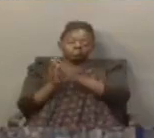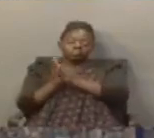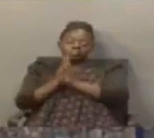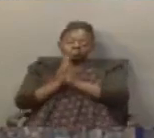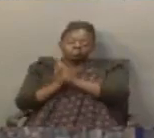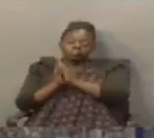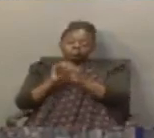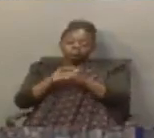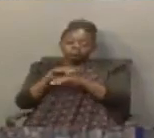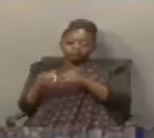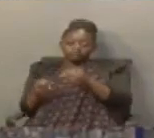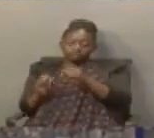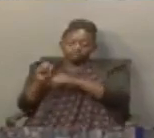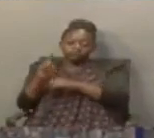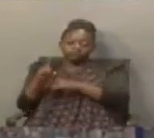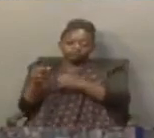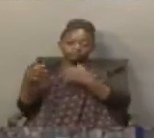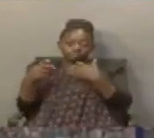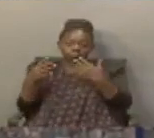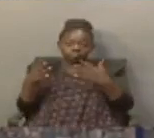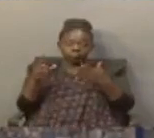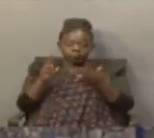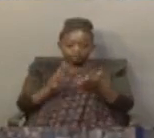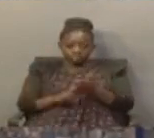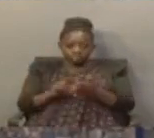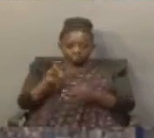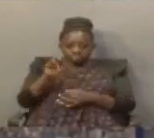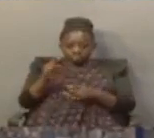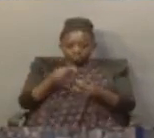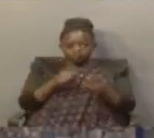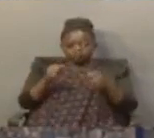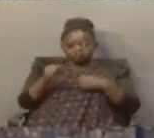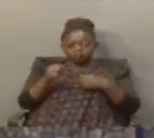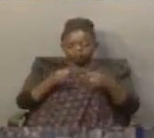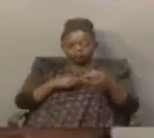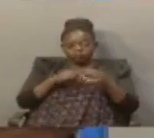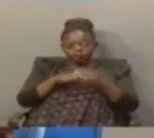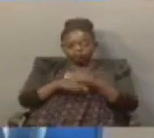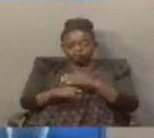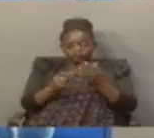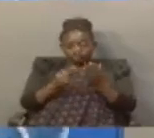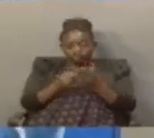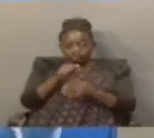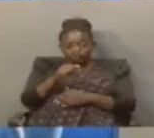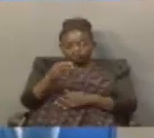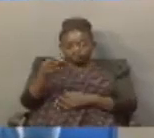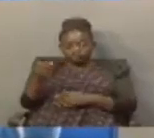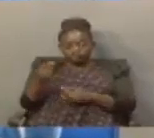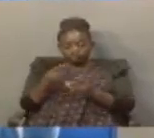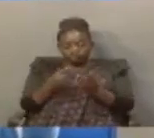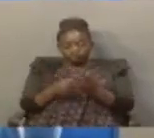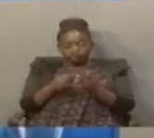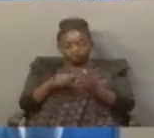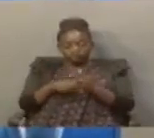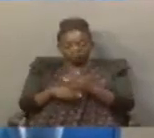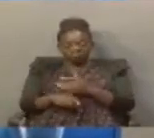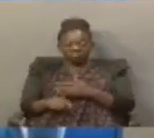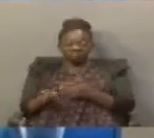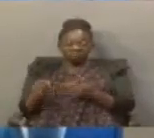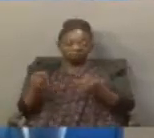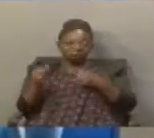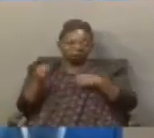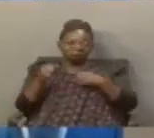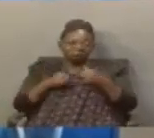eno ng'emmotoka z'ebyamaguzi 11 zikakasiddwa okusala ensalo nga 8 zivudde Rwanda okuyingira Uganda ate 3 zivudde Uganda okuyingira Rwanda nga